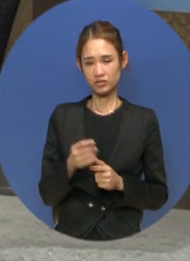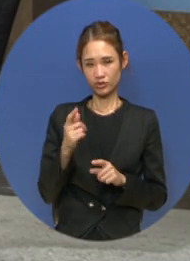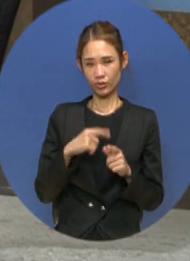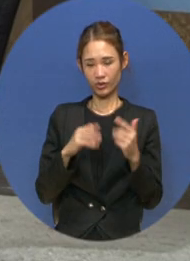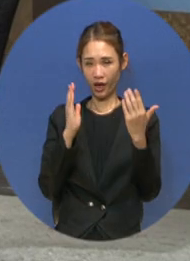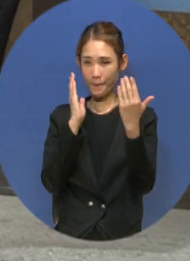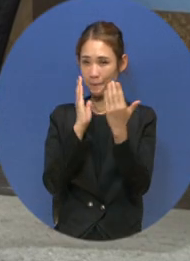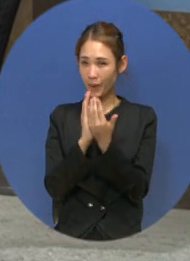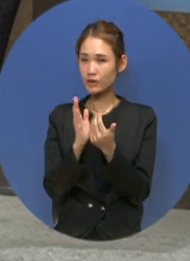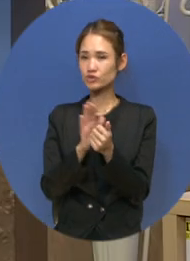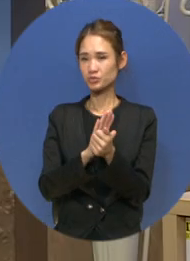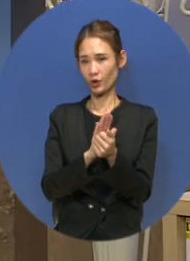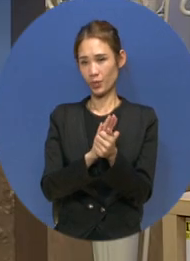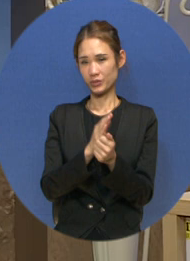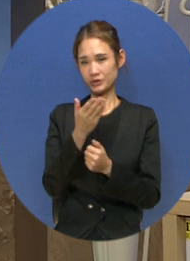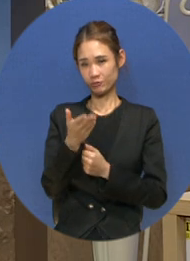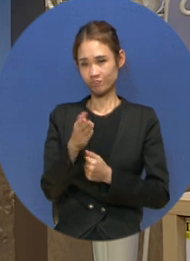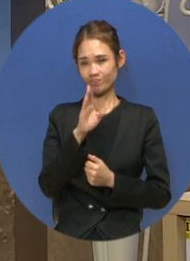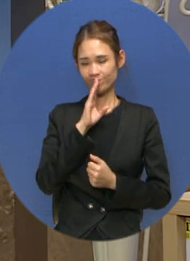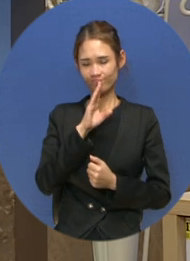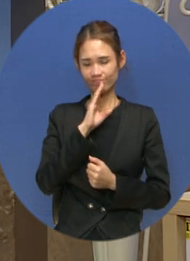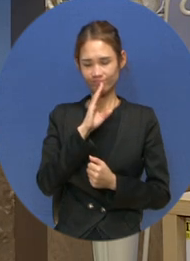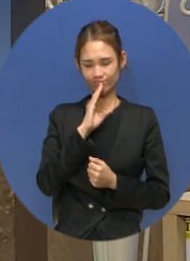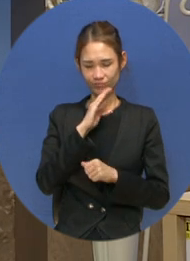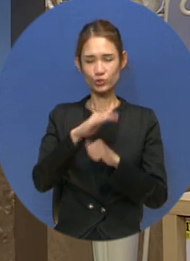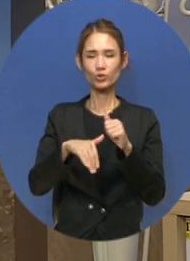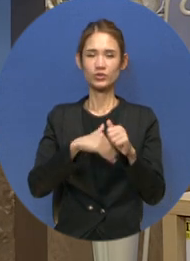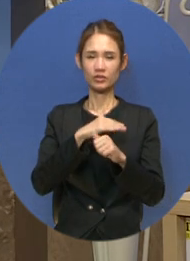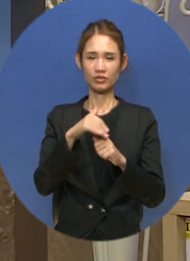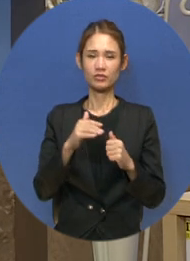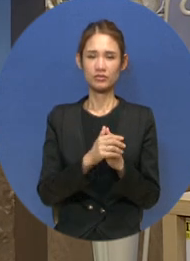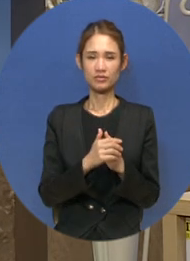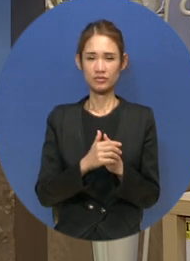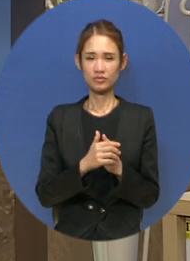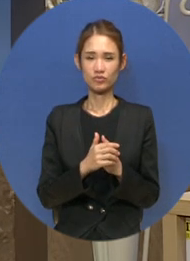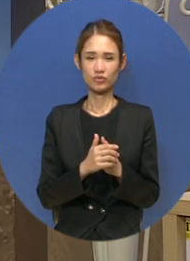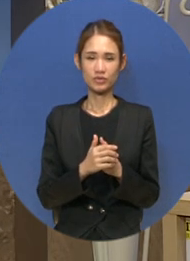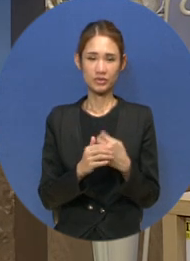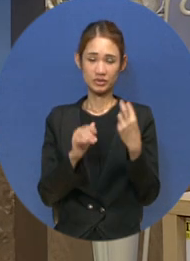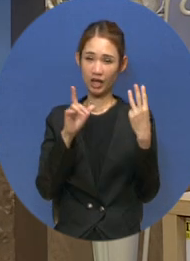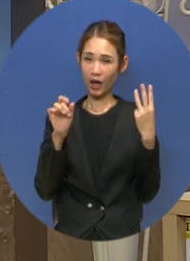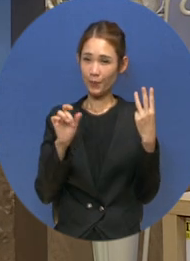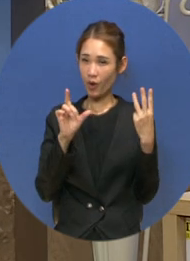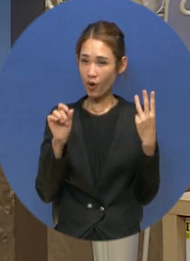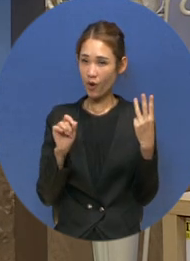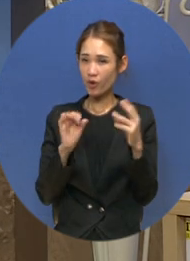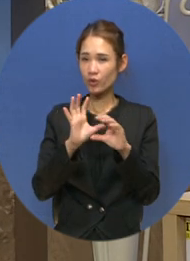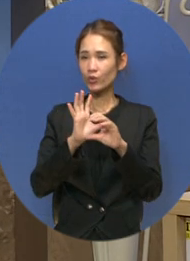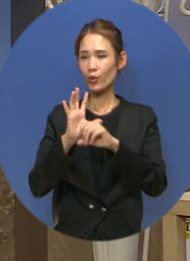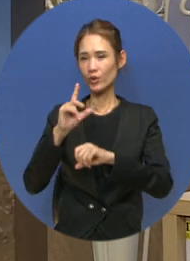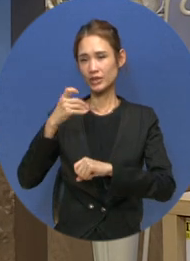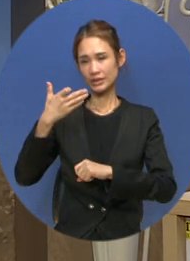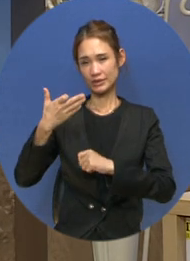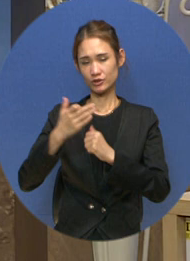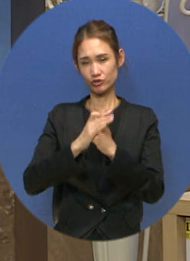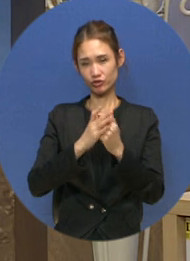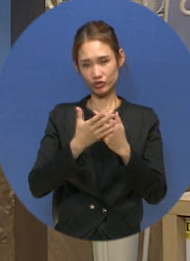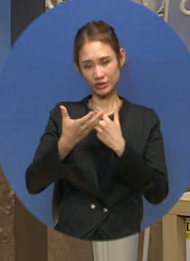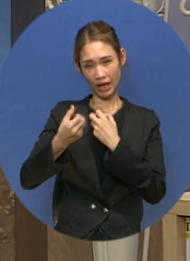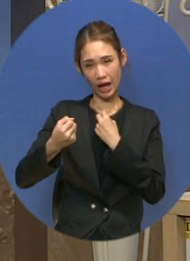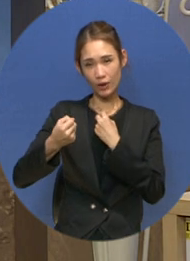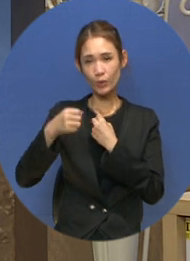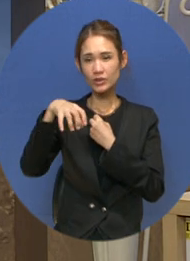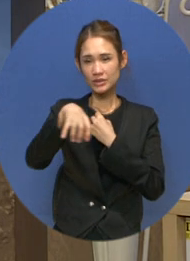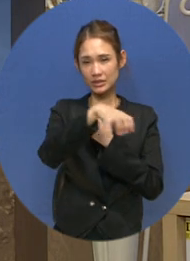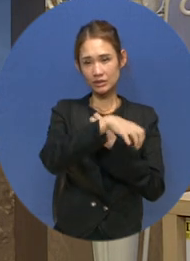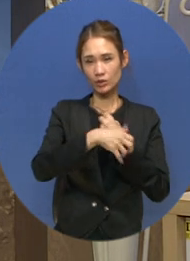맞춤 서비스를 제공할 네, 수 네, 있게 그렇습니다. 된 네. 네, 그런 상황인데요. 또 지난 3월에는 코로나19 선별진료소